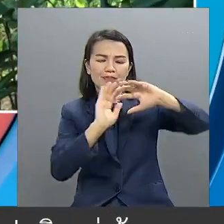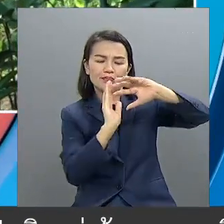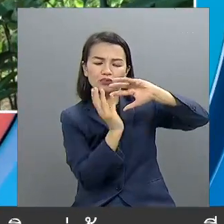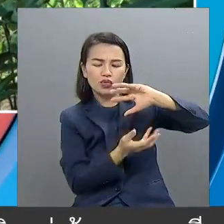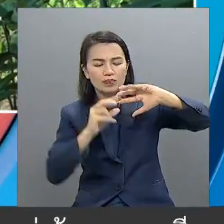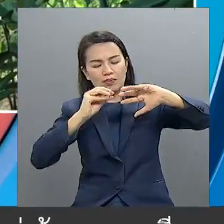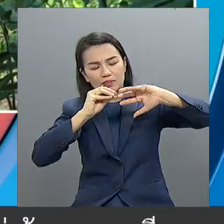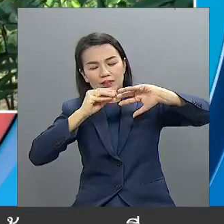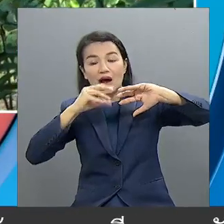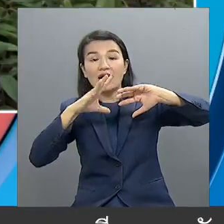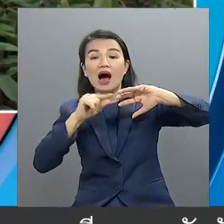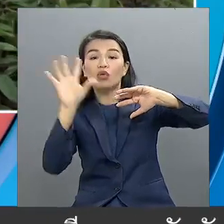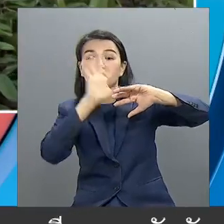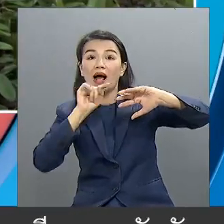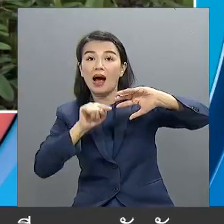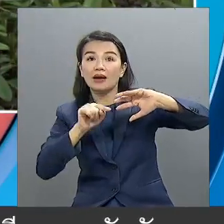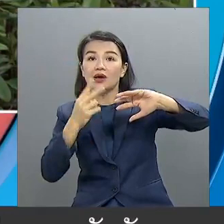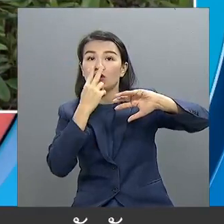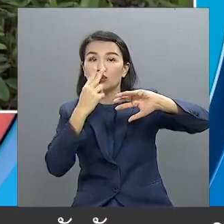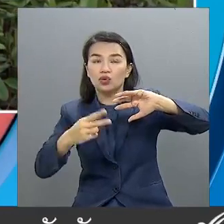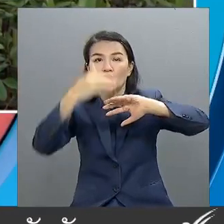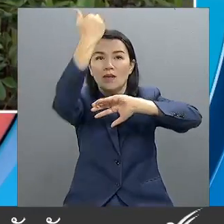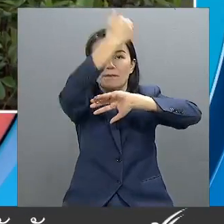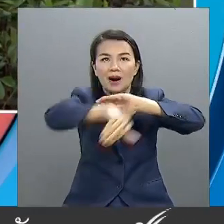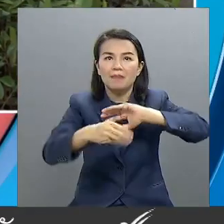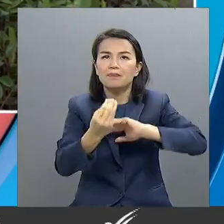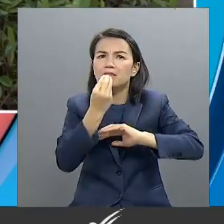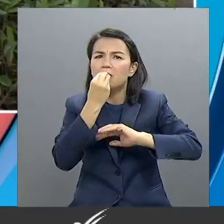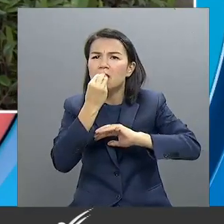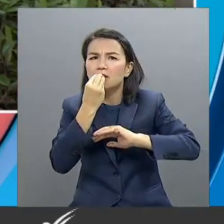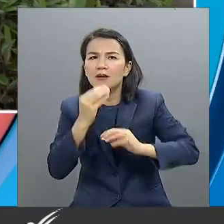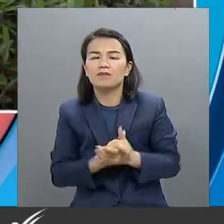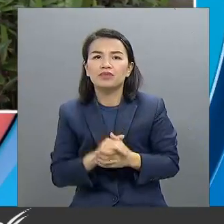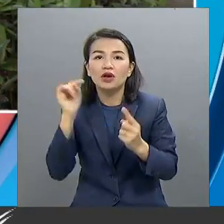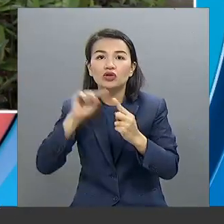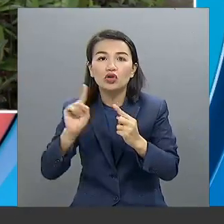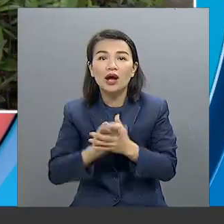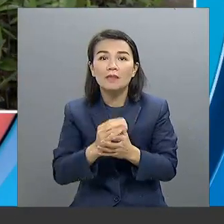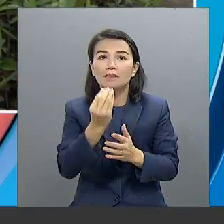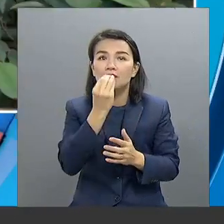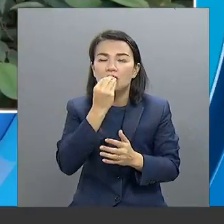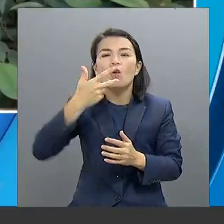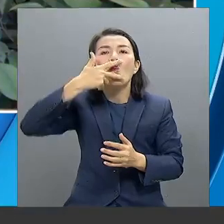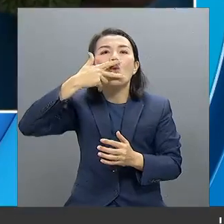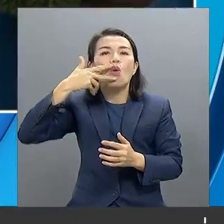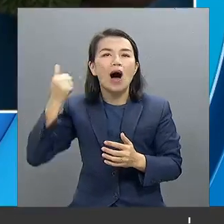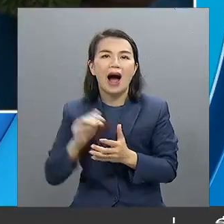ทำยไดไครับตắtคั่วแล้วชิมถาเป็มูสังคงตัดคั่วแลวทำค่าหวานvietsi ม